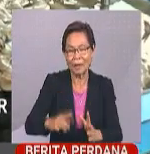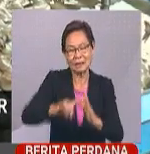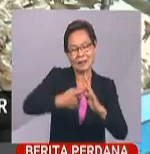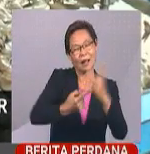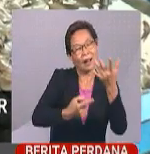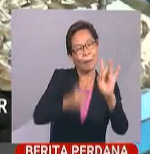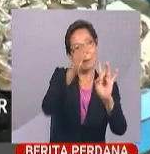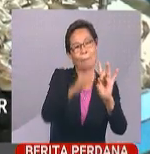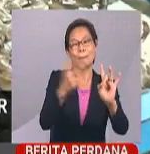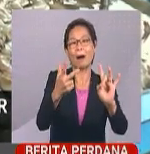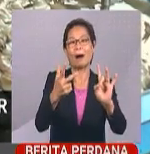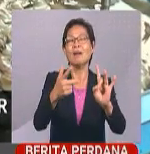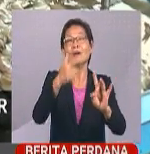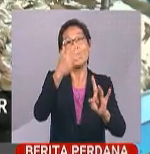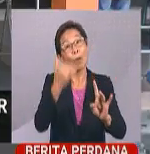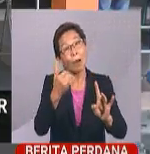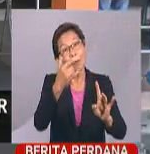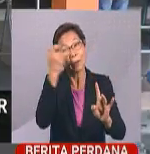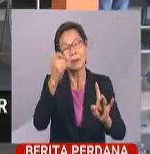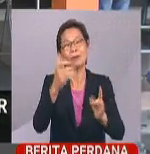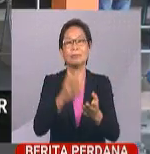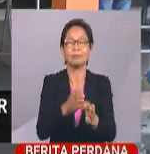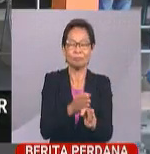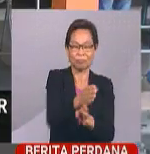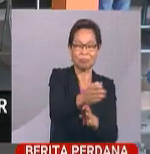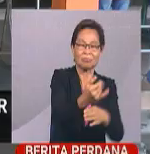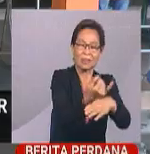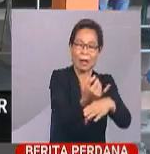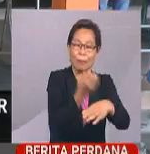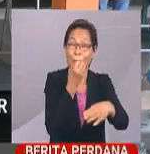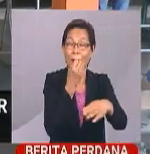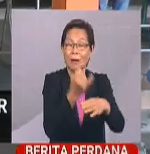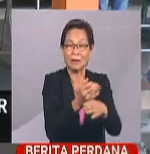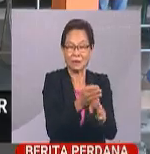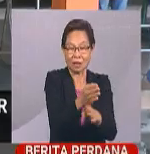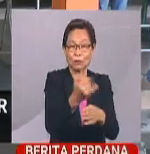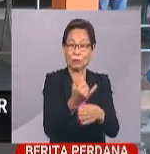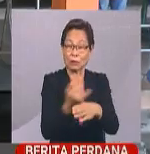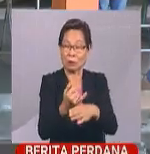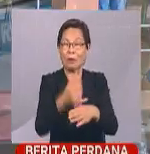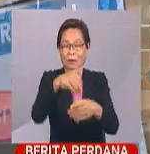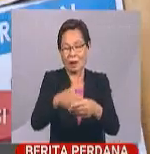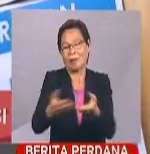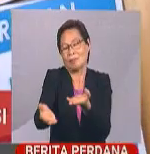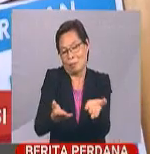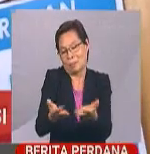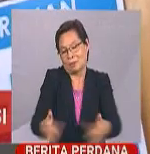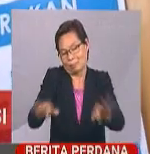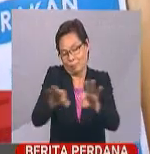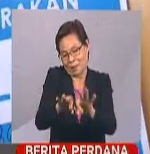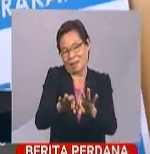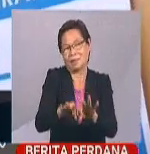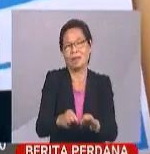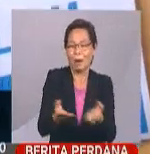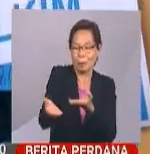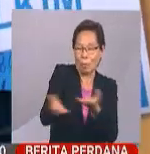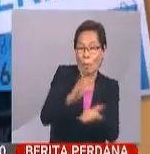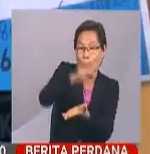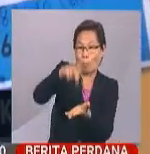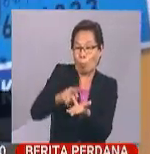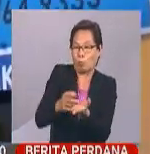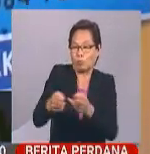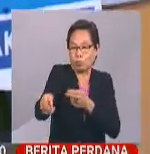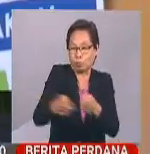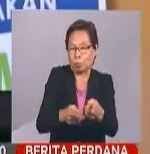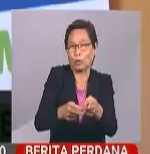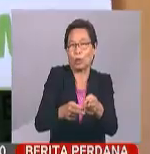18 Mac lalu berikutan sektor industri makanan termasuk dalam perkhidmatan penting. Perkhidmatan Pusat